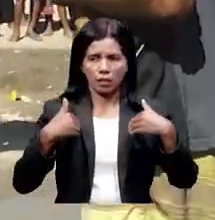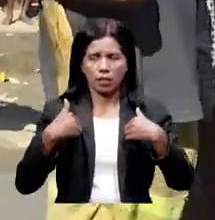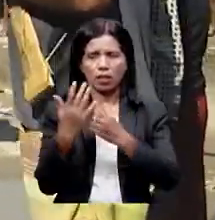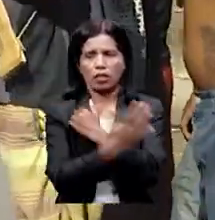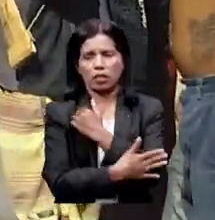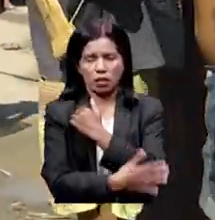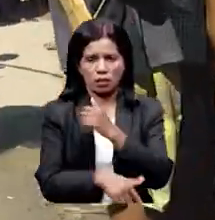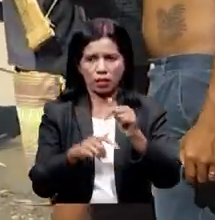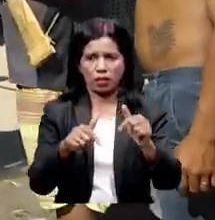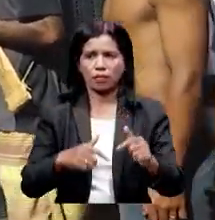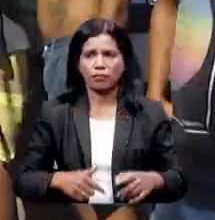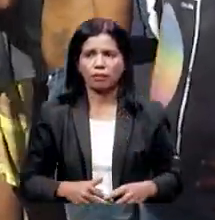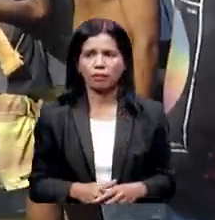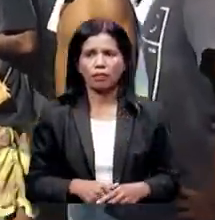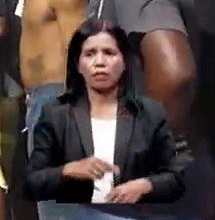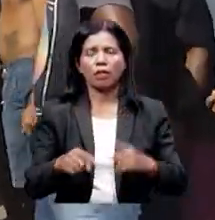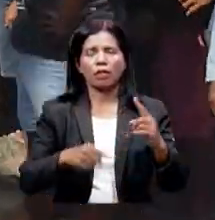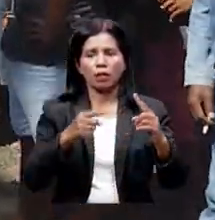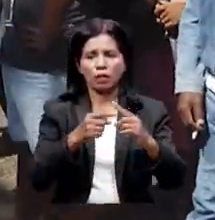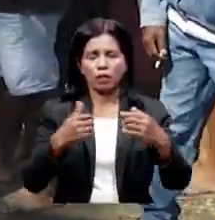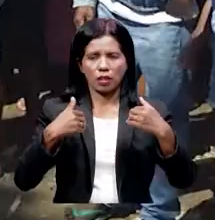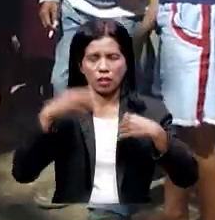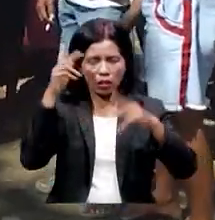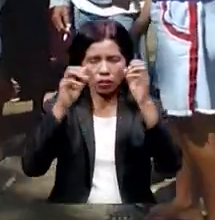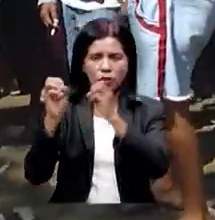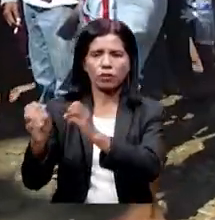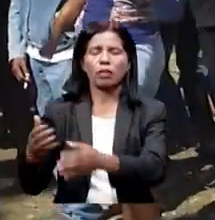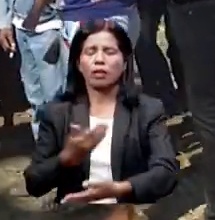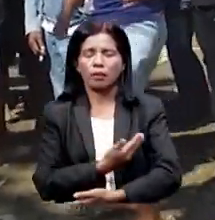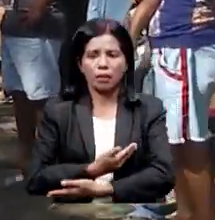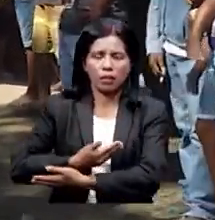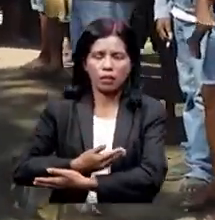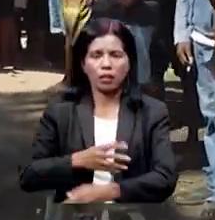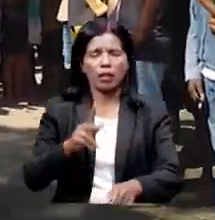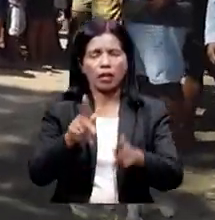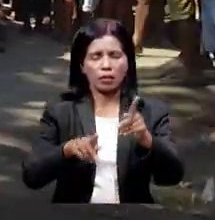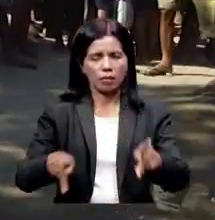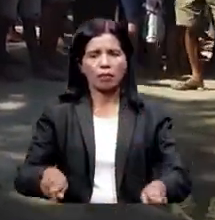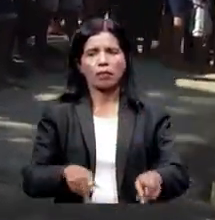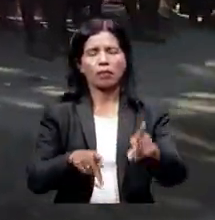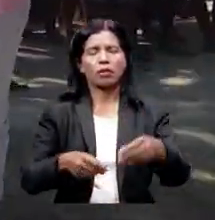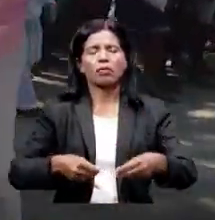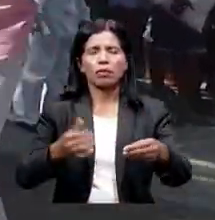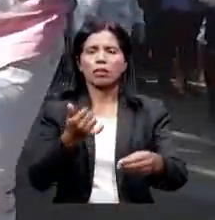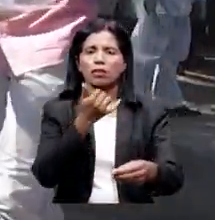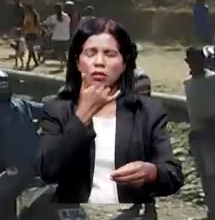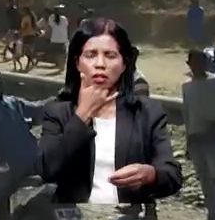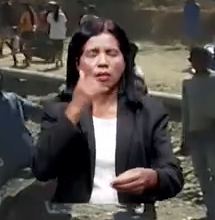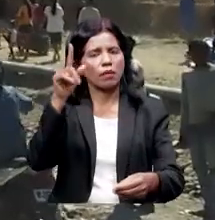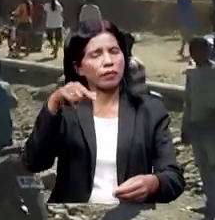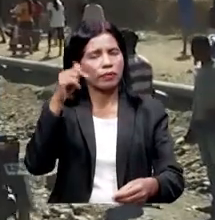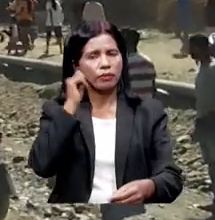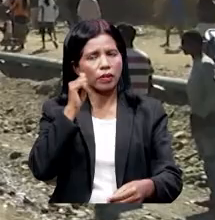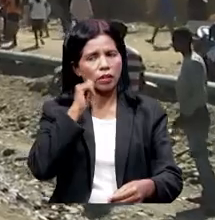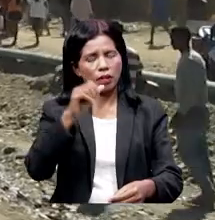ne. Banyira akontese kazu so ebebe publiku iha pensimento hode fosala ba feto no haluha katak mane